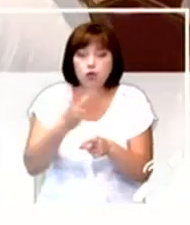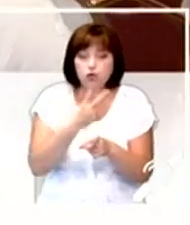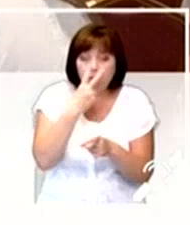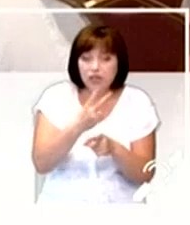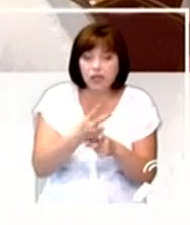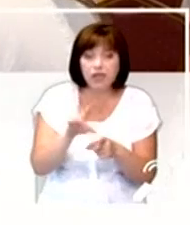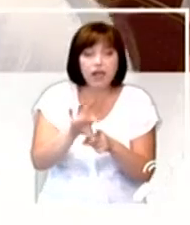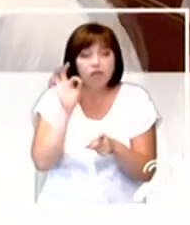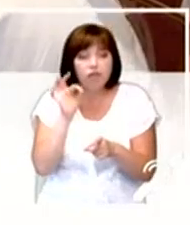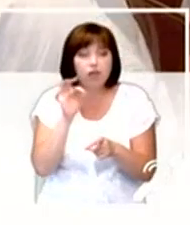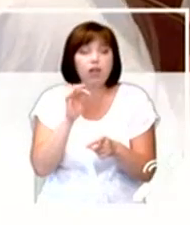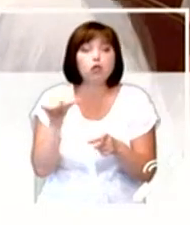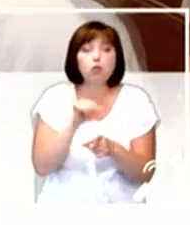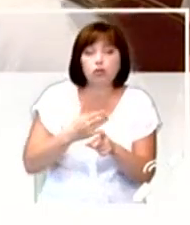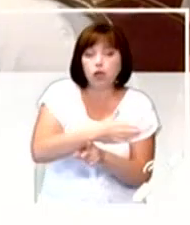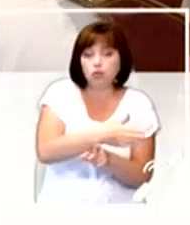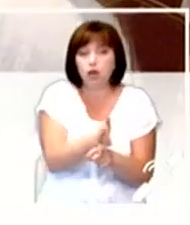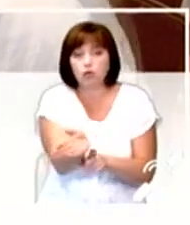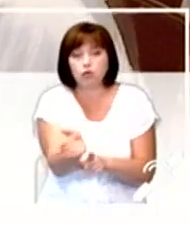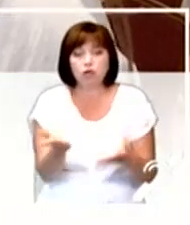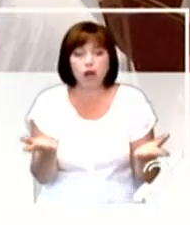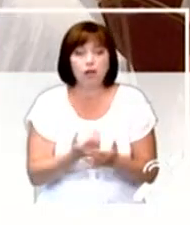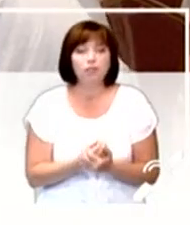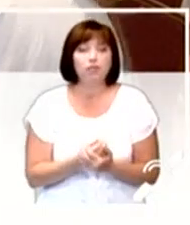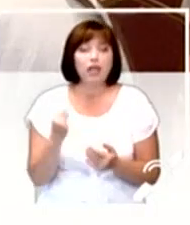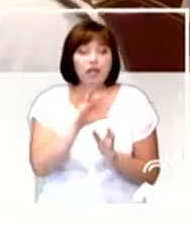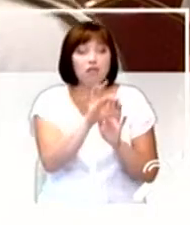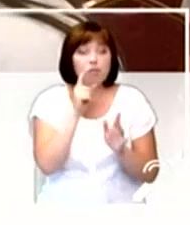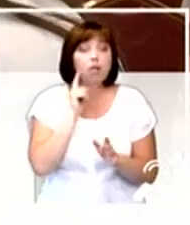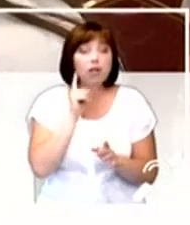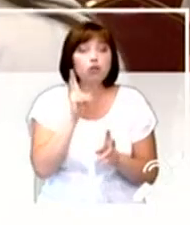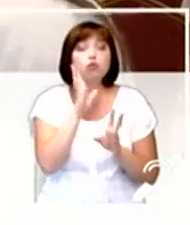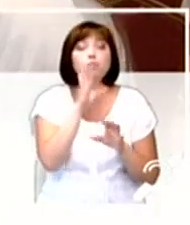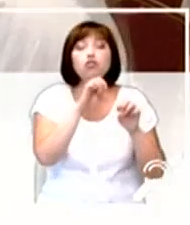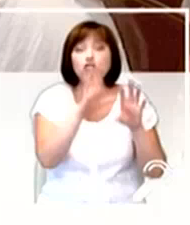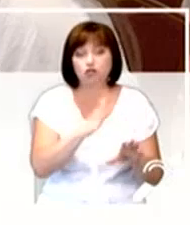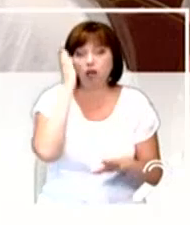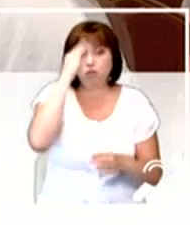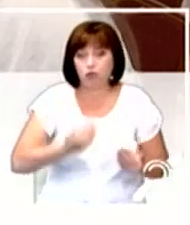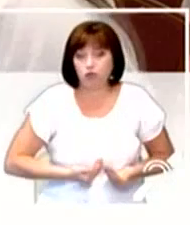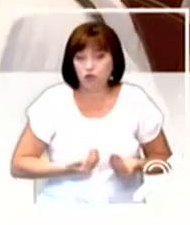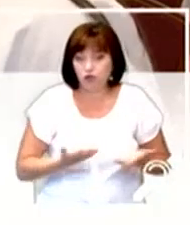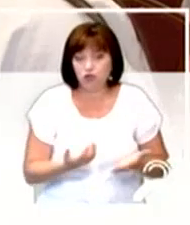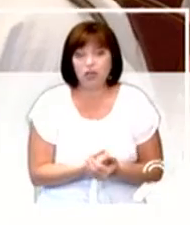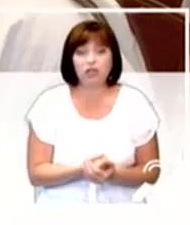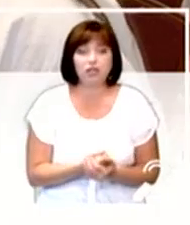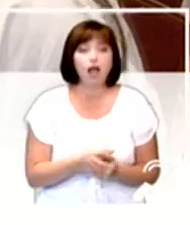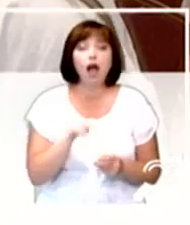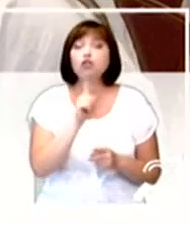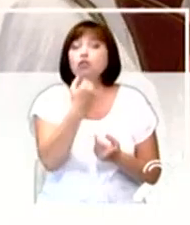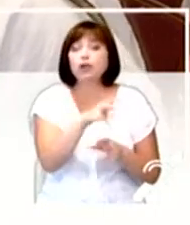Noi implicăm tinerii și mai mult și îi punem ca un pilon de bază a procesului de eurointegrare sau aderare în cazul nostru,